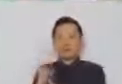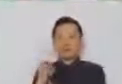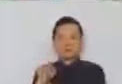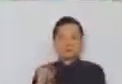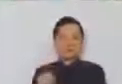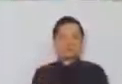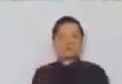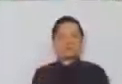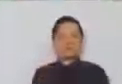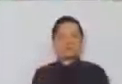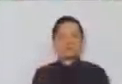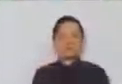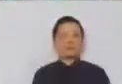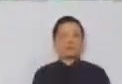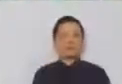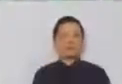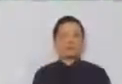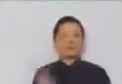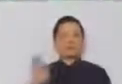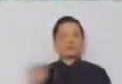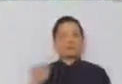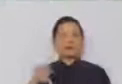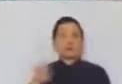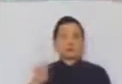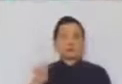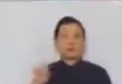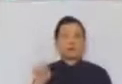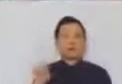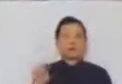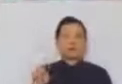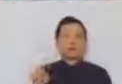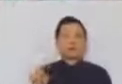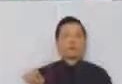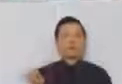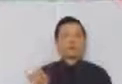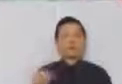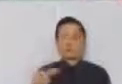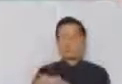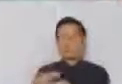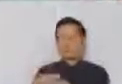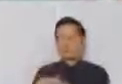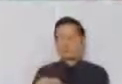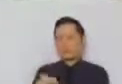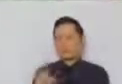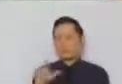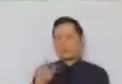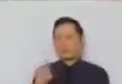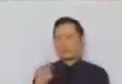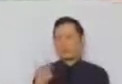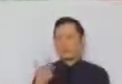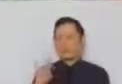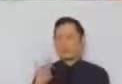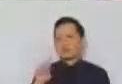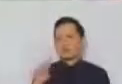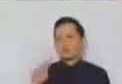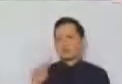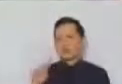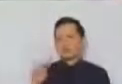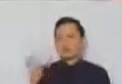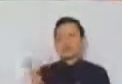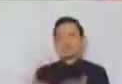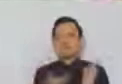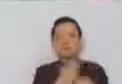kanilang ginagawa dahilan para bumigay ito at tuluyang gumuho. Inabot ng halos 3 oras bago